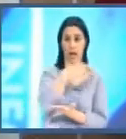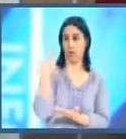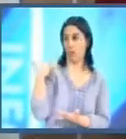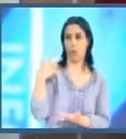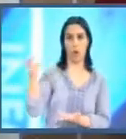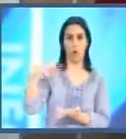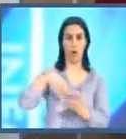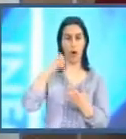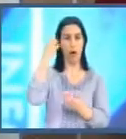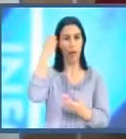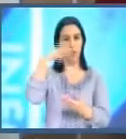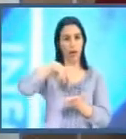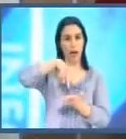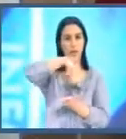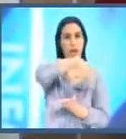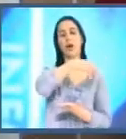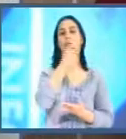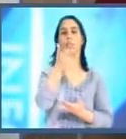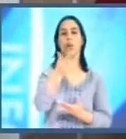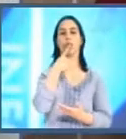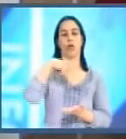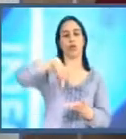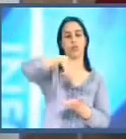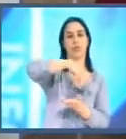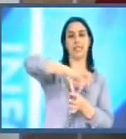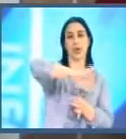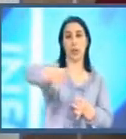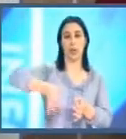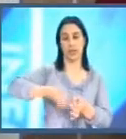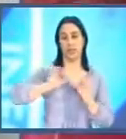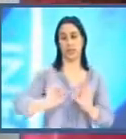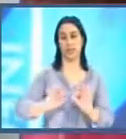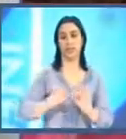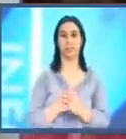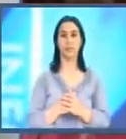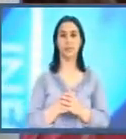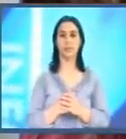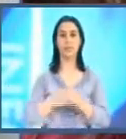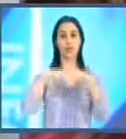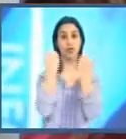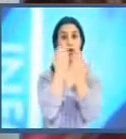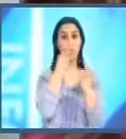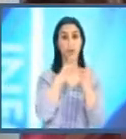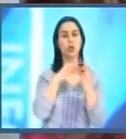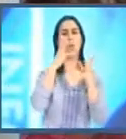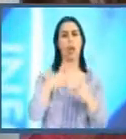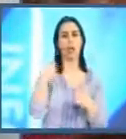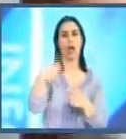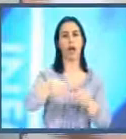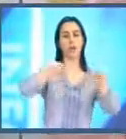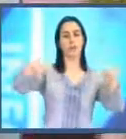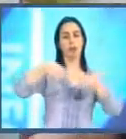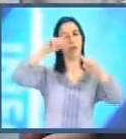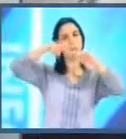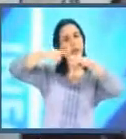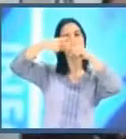molt poc. Llavors, una miqueta, els circuits que preparem són així, bàsicament. L'escola Bressol també compta amb espais de reflexió per a pares